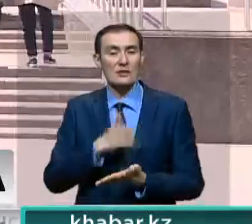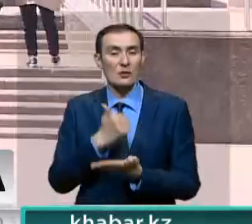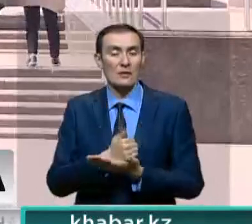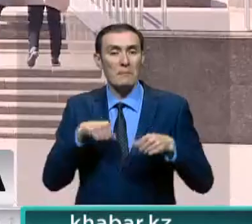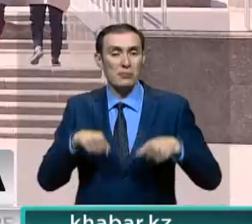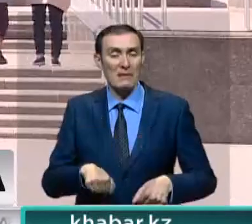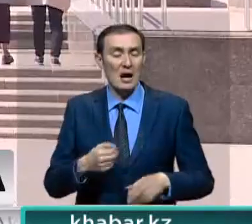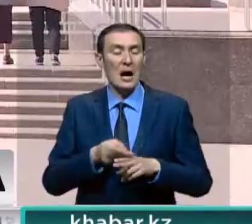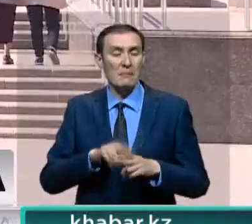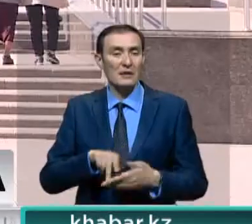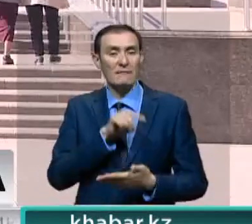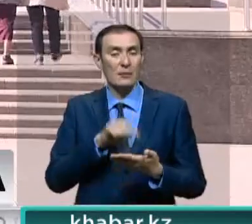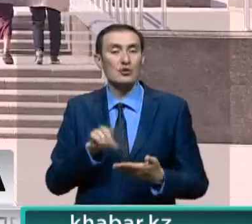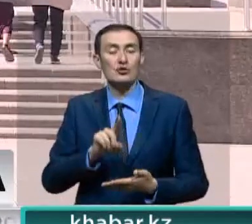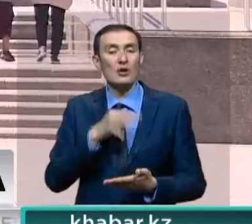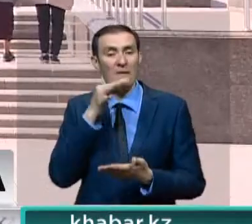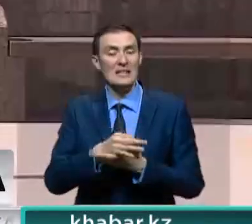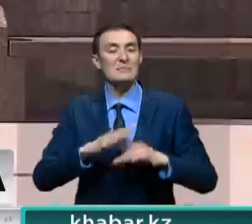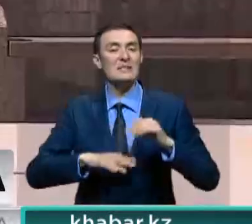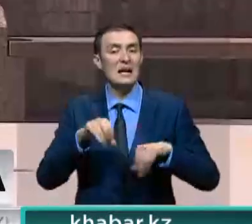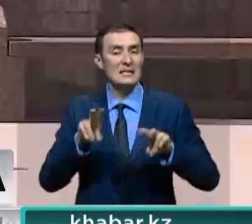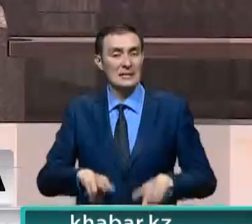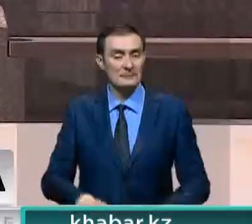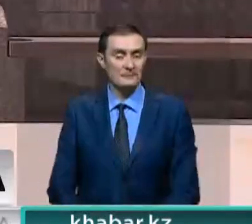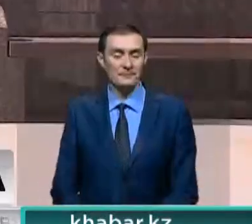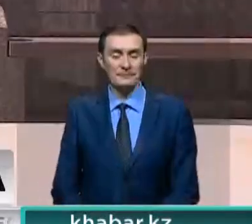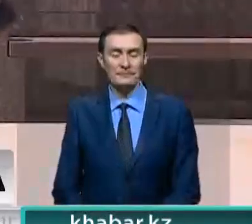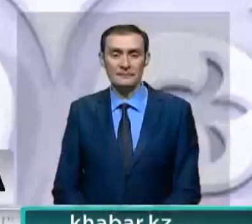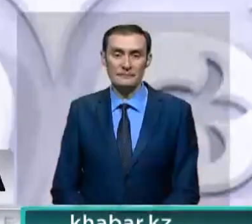Вот что говорят по этому поводу эксперты.